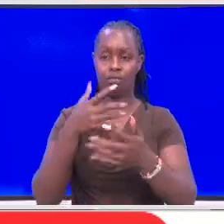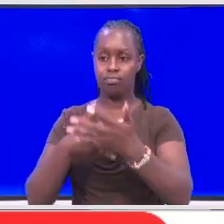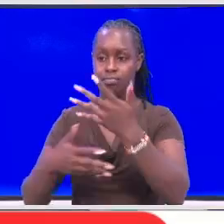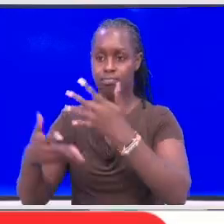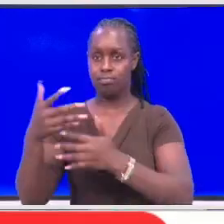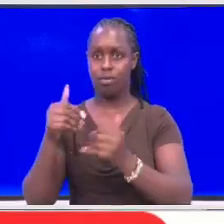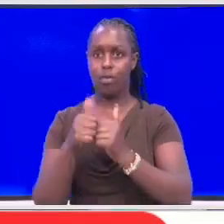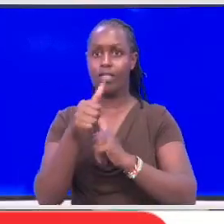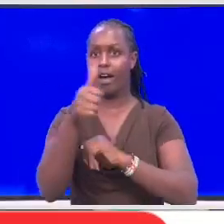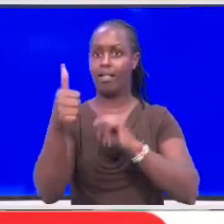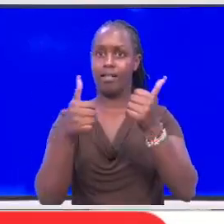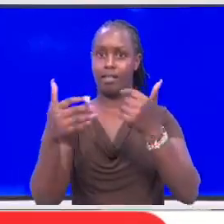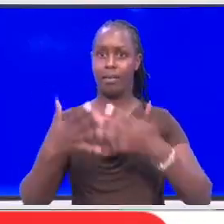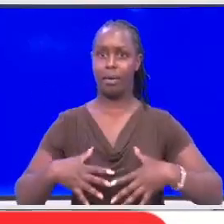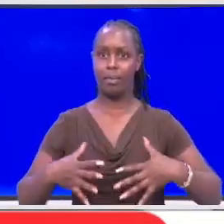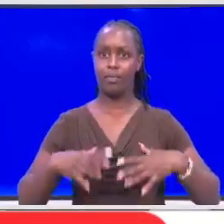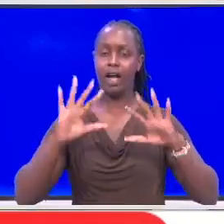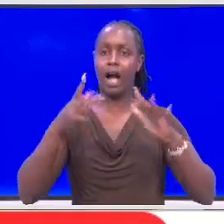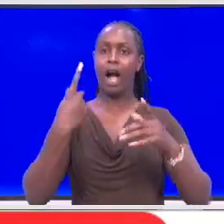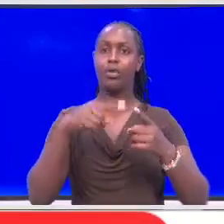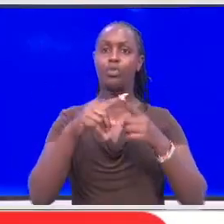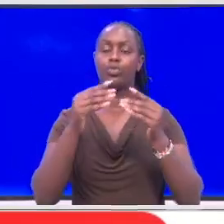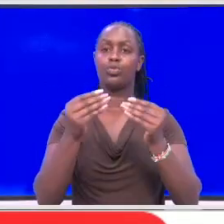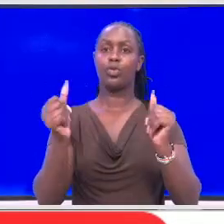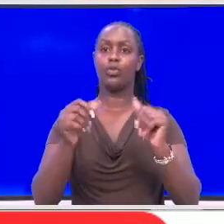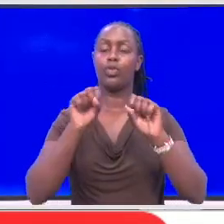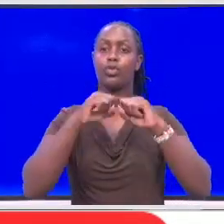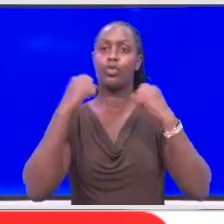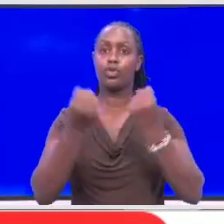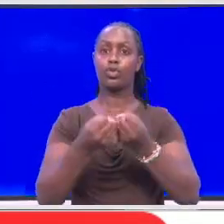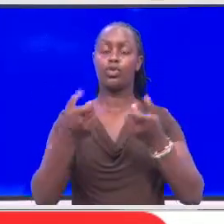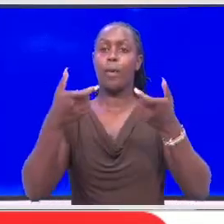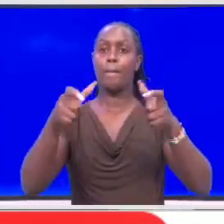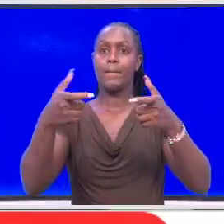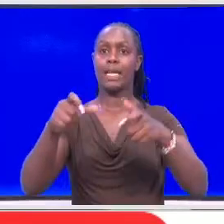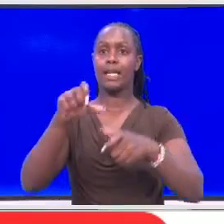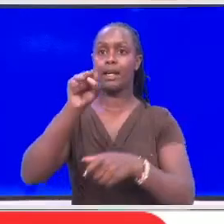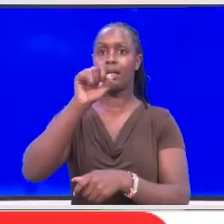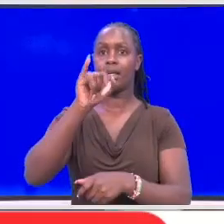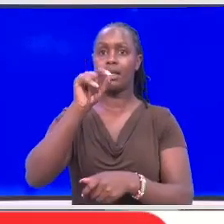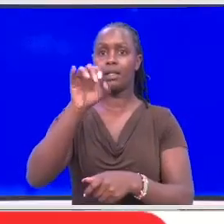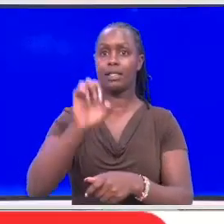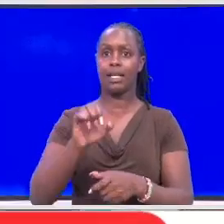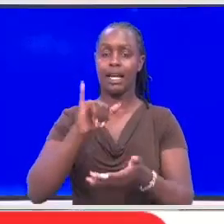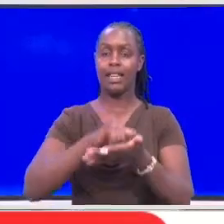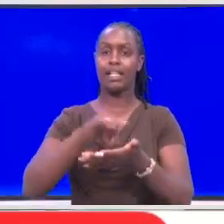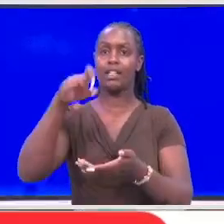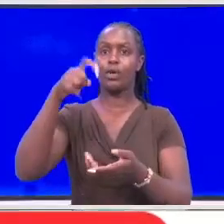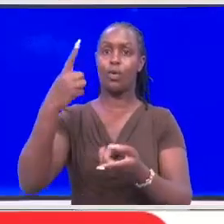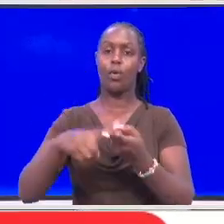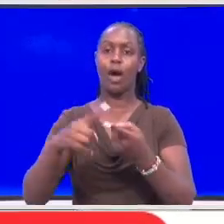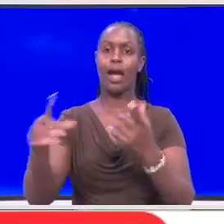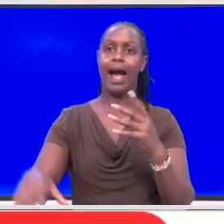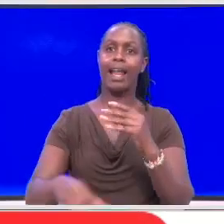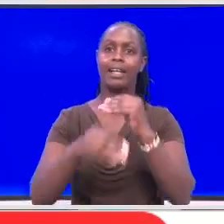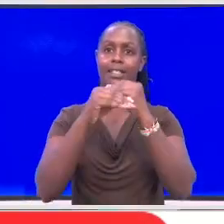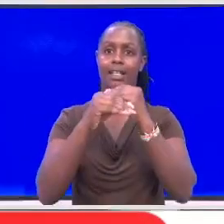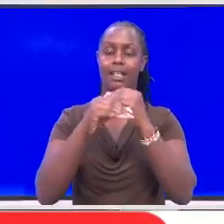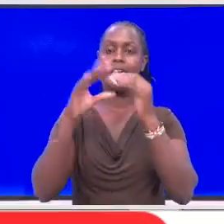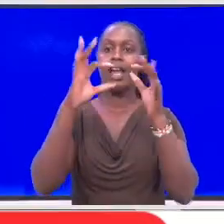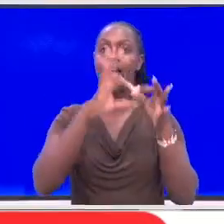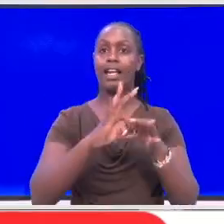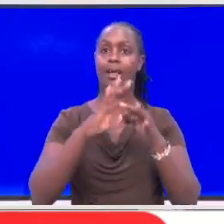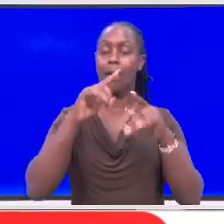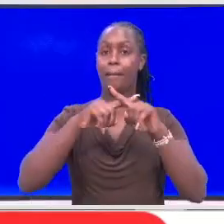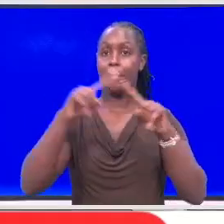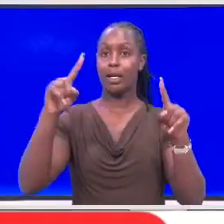with some of the social media sites that require an extended engagement, but our colleagues at the